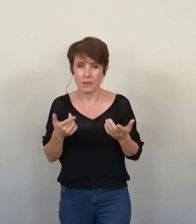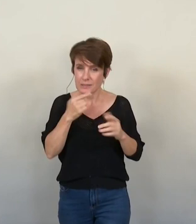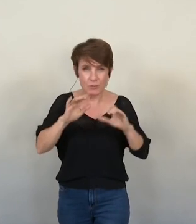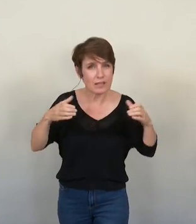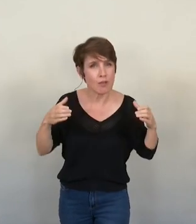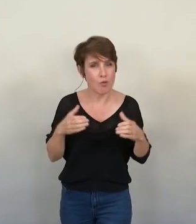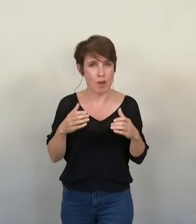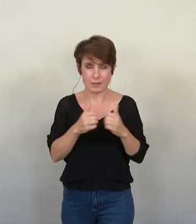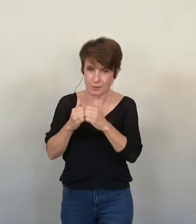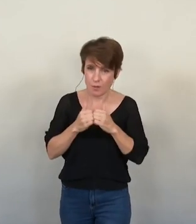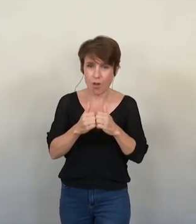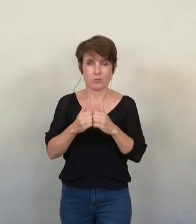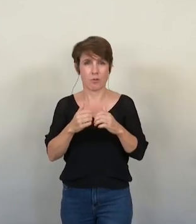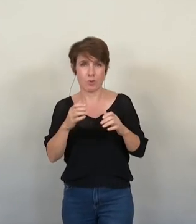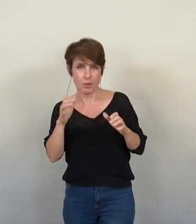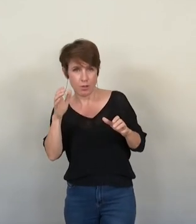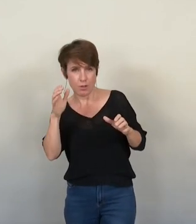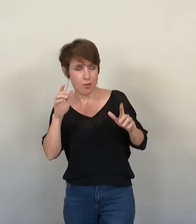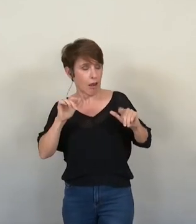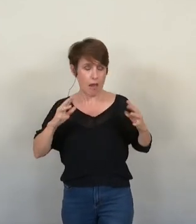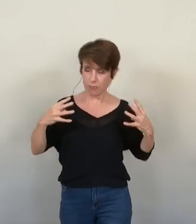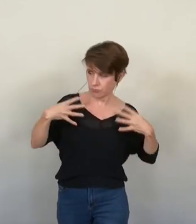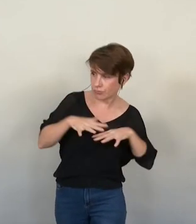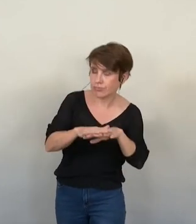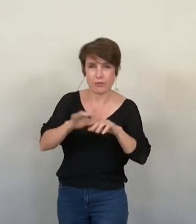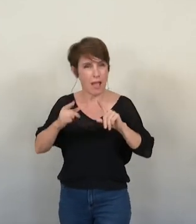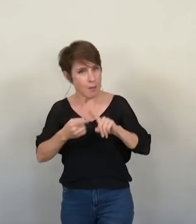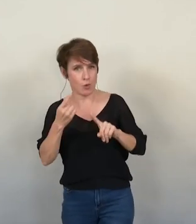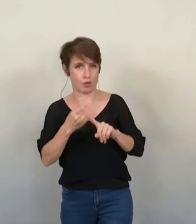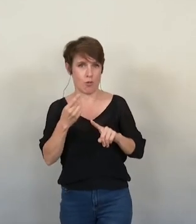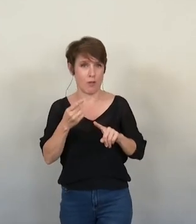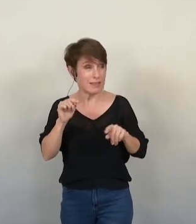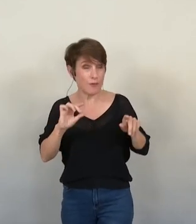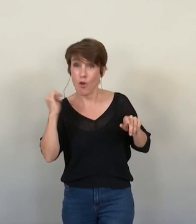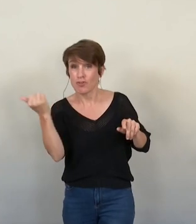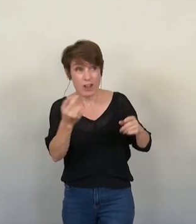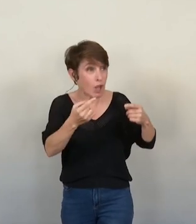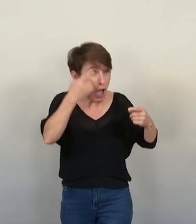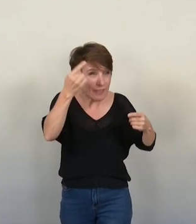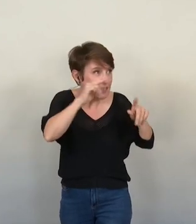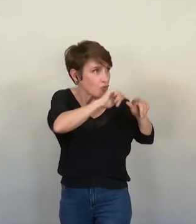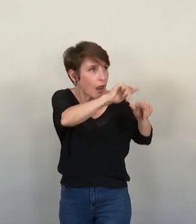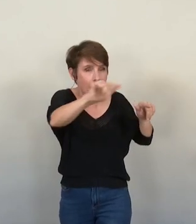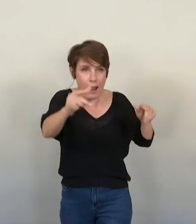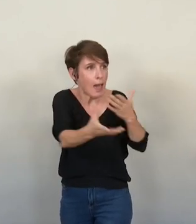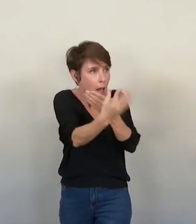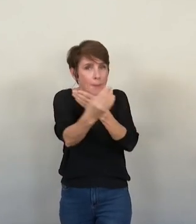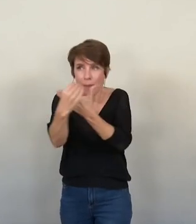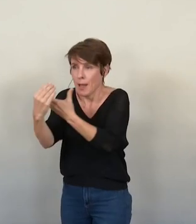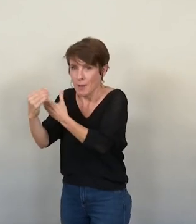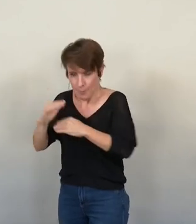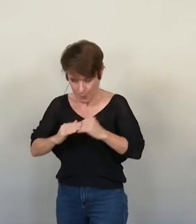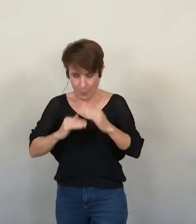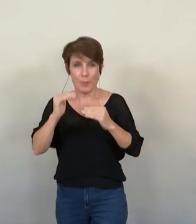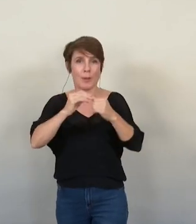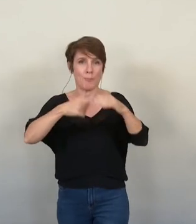d'autres personnes qui sont pas dans ce collectif qui travaillent sur ces question là et là on aura besoin effectivement de toute l'intelligence de tout un territoire pour réussir euh quelque chose que je